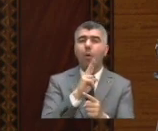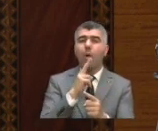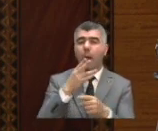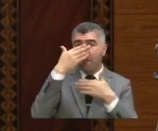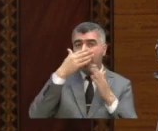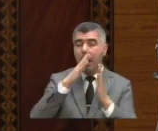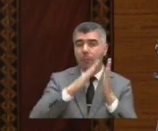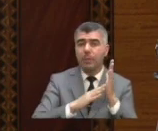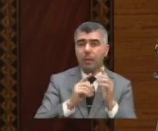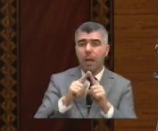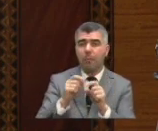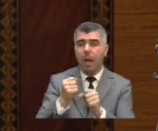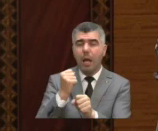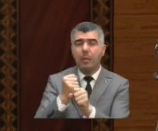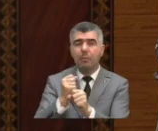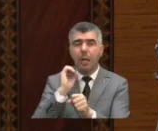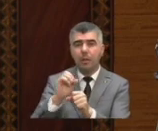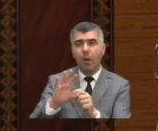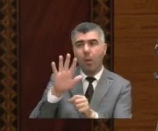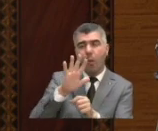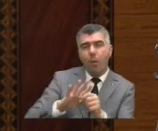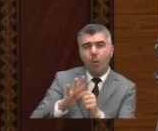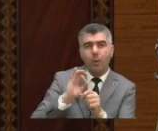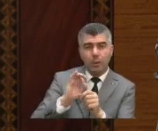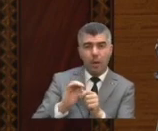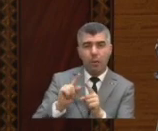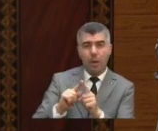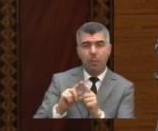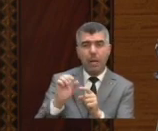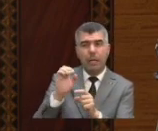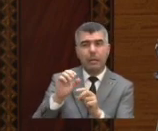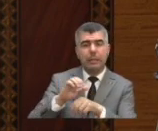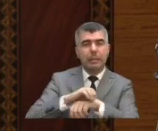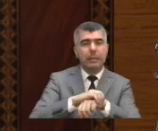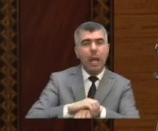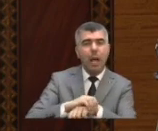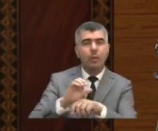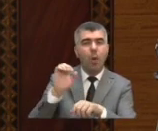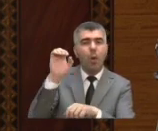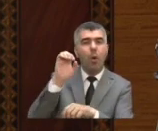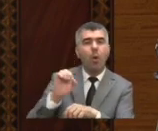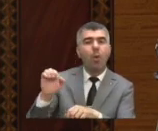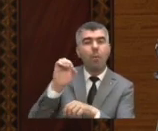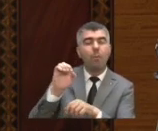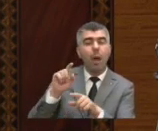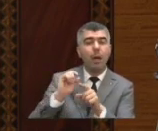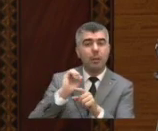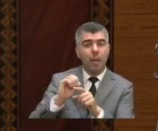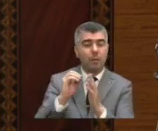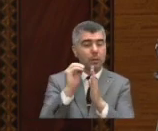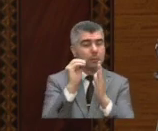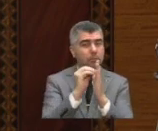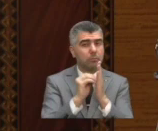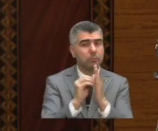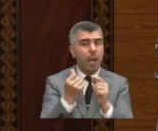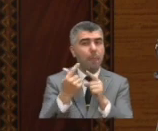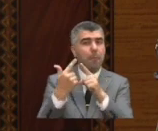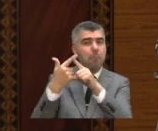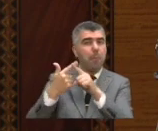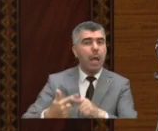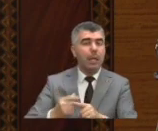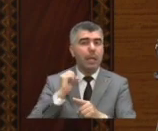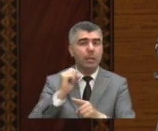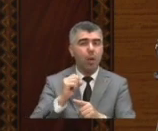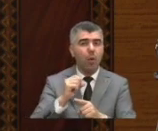لمجموعه العمل المالي الكافي والاتحاد الاوروبي حفاظ بلادنا على تصنيفها الائتماني